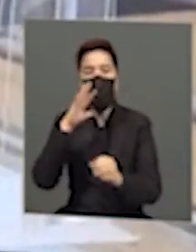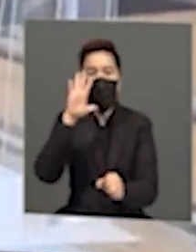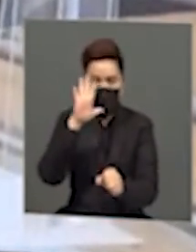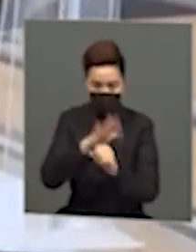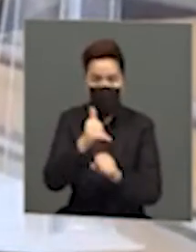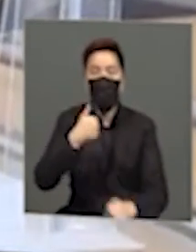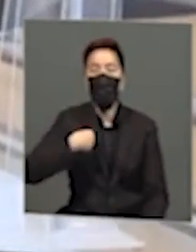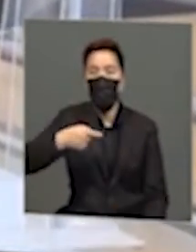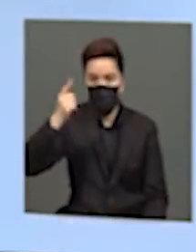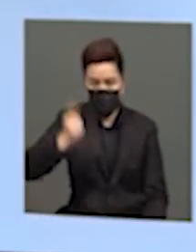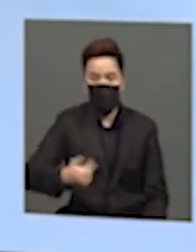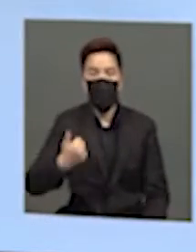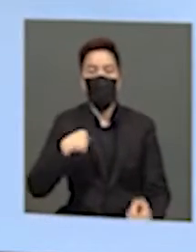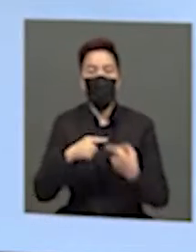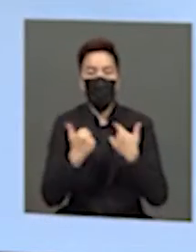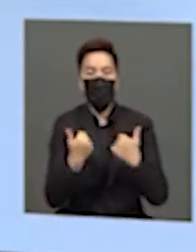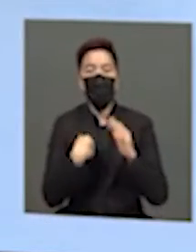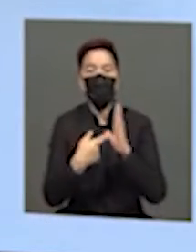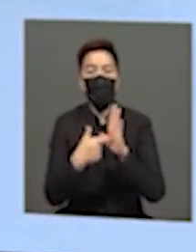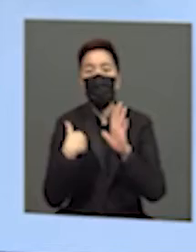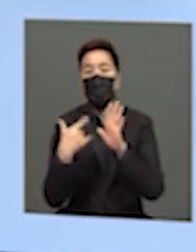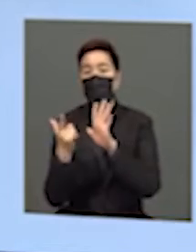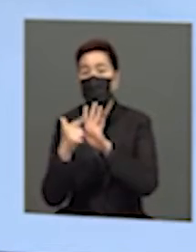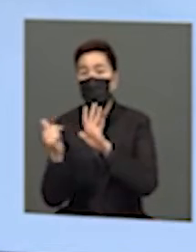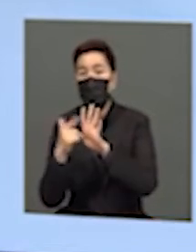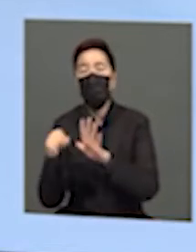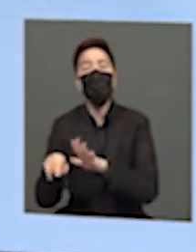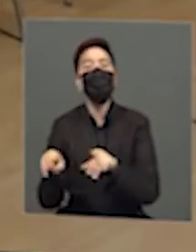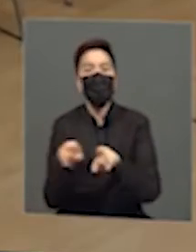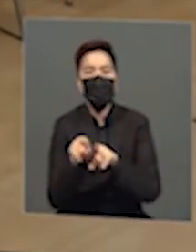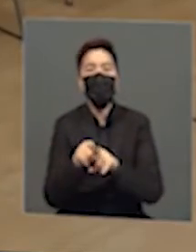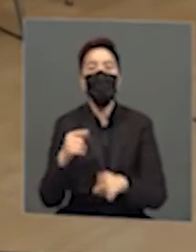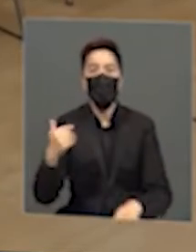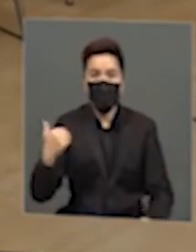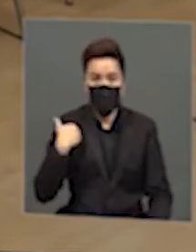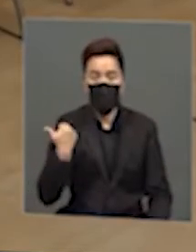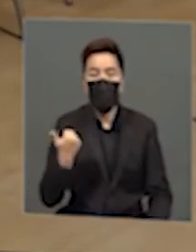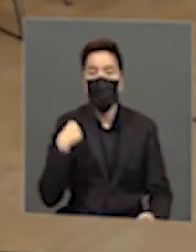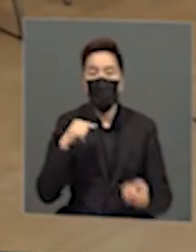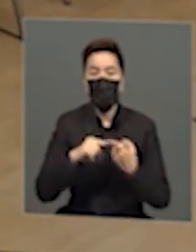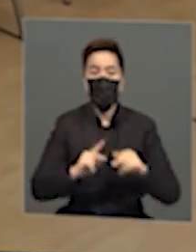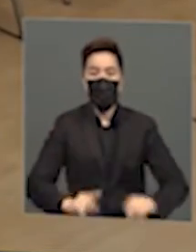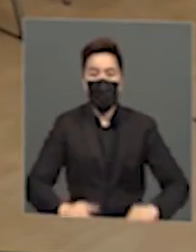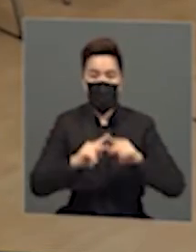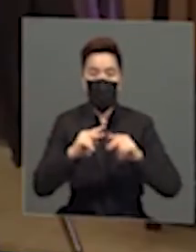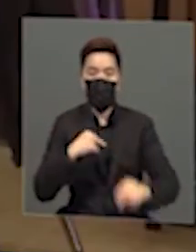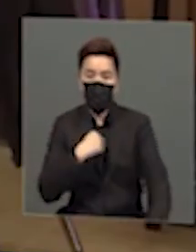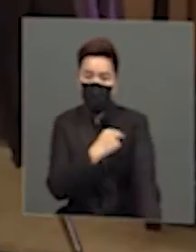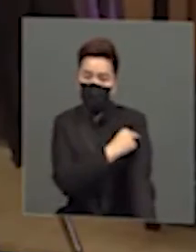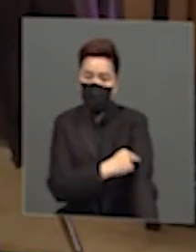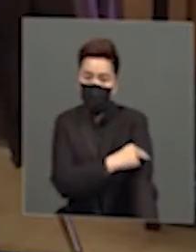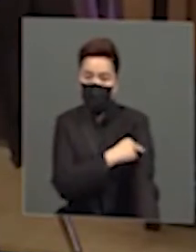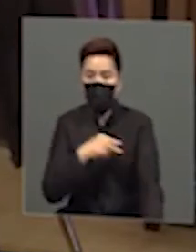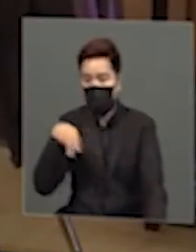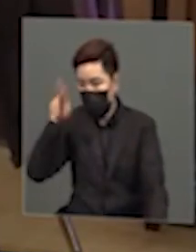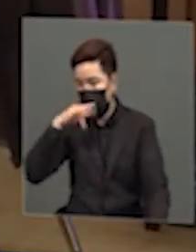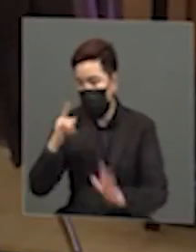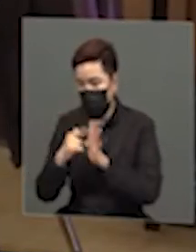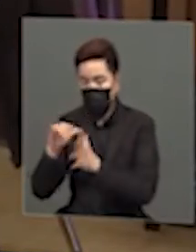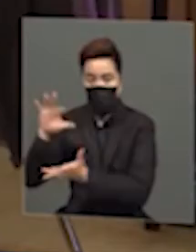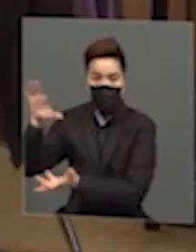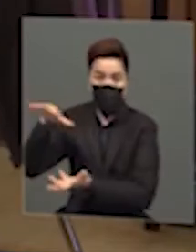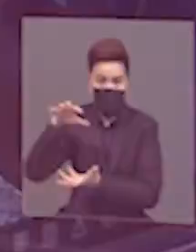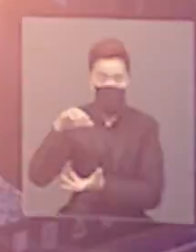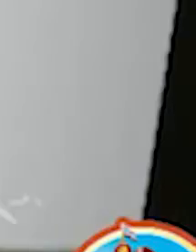เจ็บไข้ได้ป่วยด้วยโรคอื่นจะได้มีเตือนให้การพักรักษาชวนใครที่ไม่มีอาการเลย